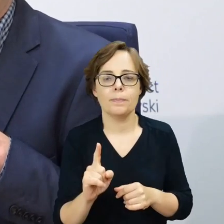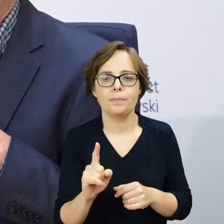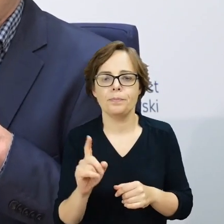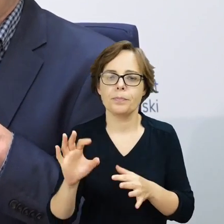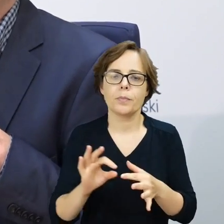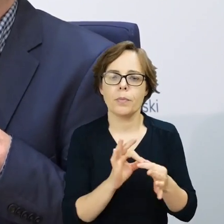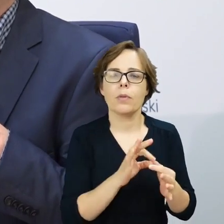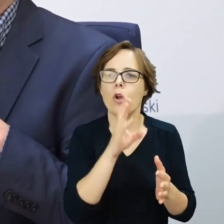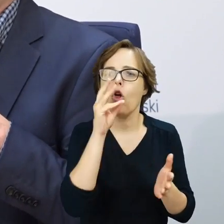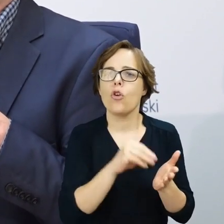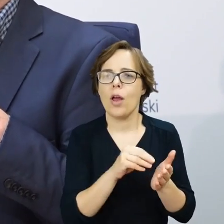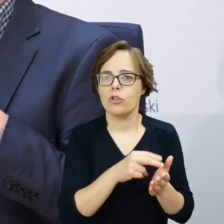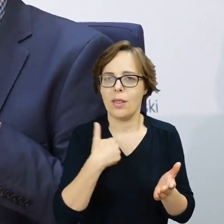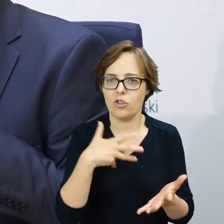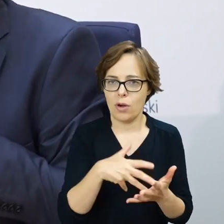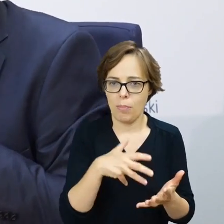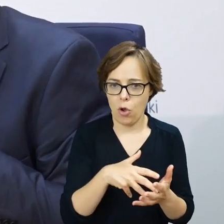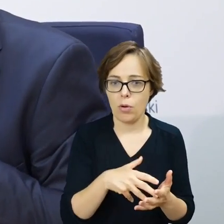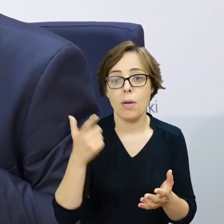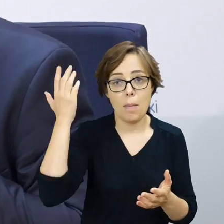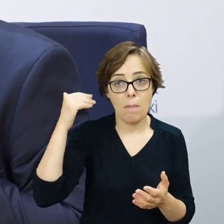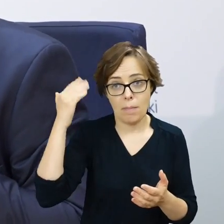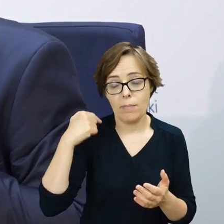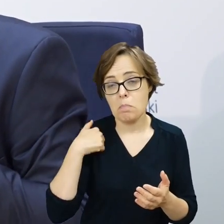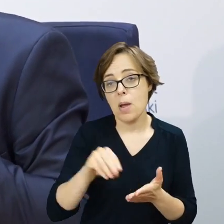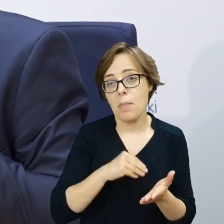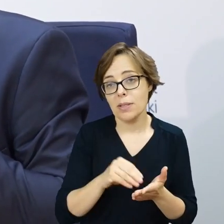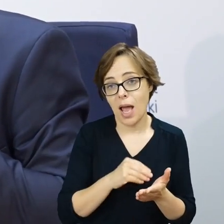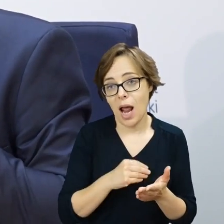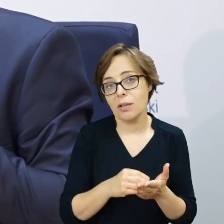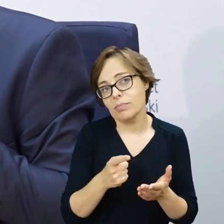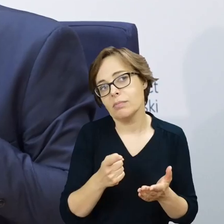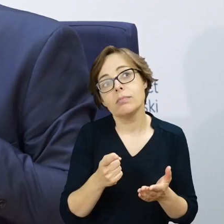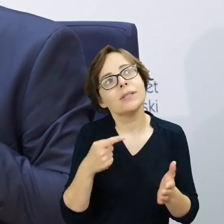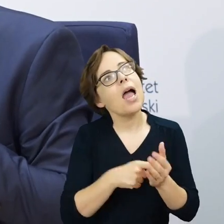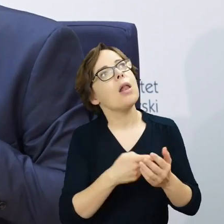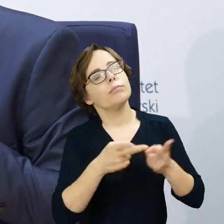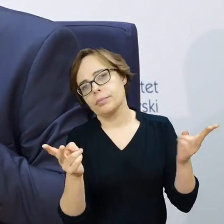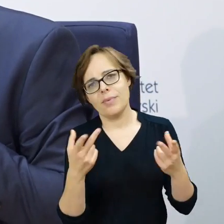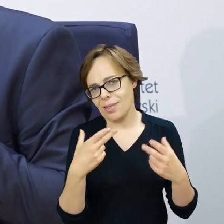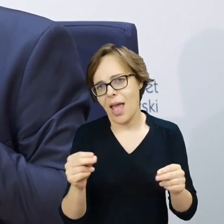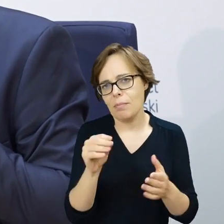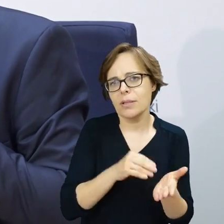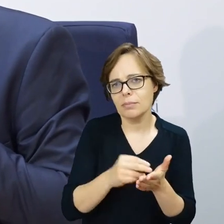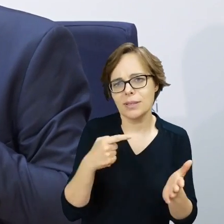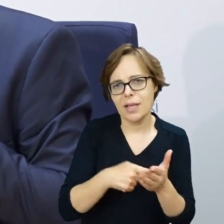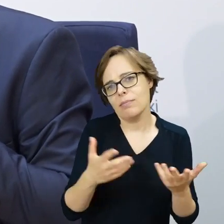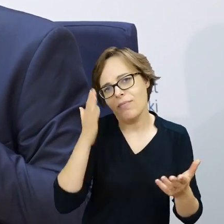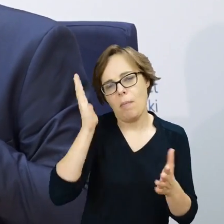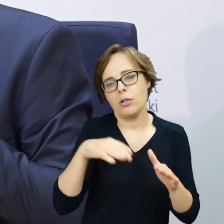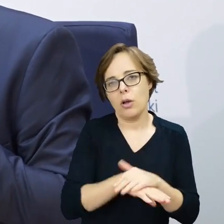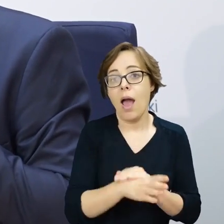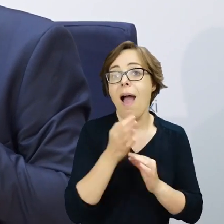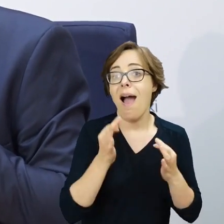raportem Osiodłać Pegaza, my wtedy go pisaliśmy do szuflady. A teraz jest punktem odniesienia prac legislacyjnych w